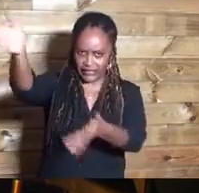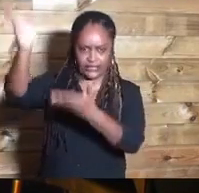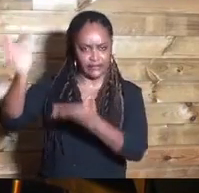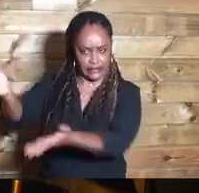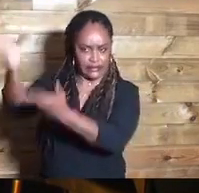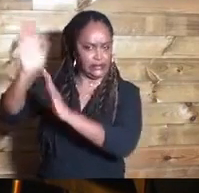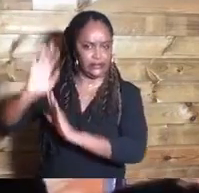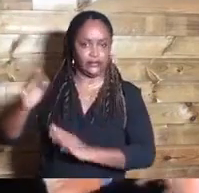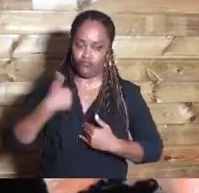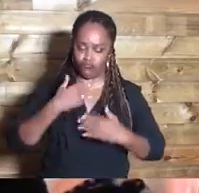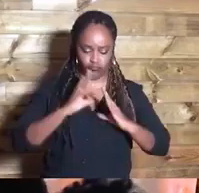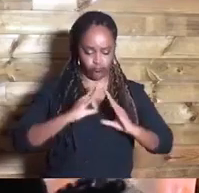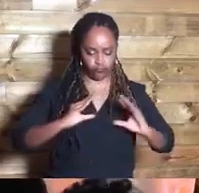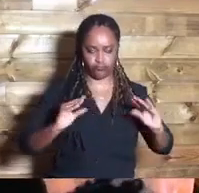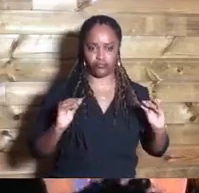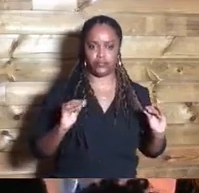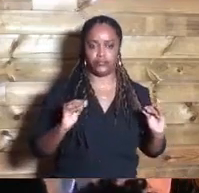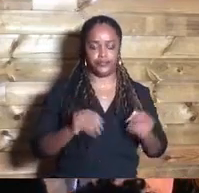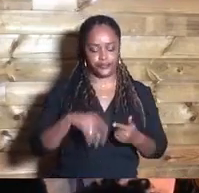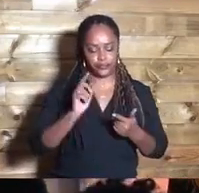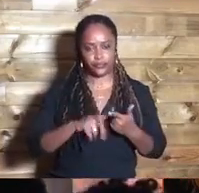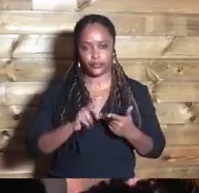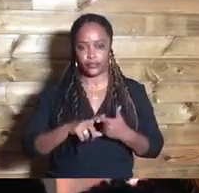C'est également un groupe